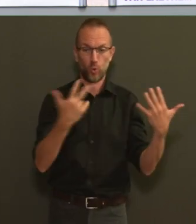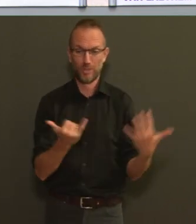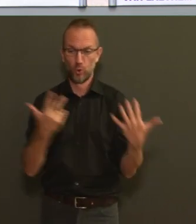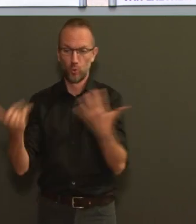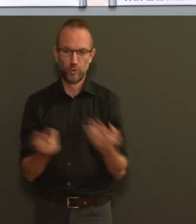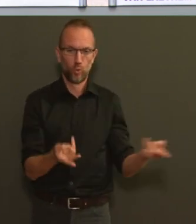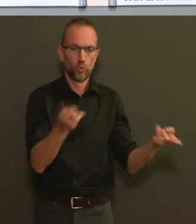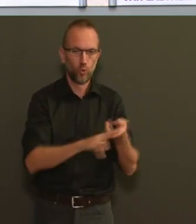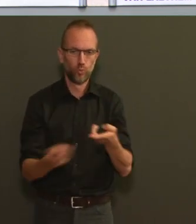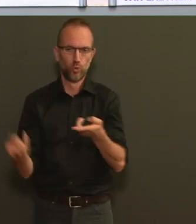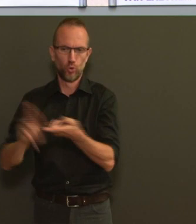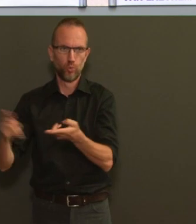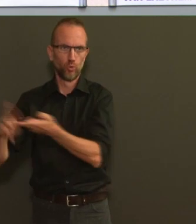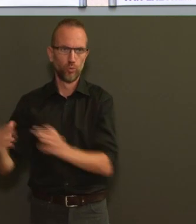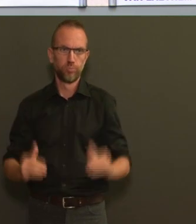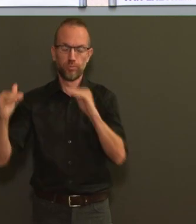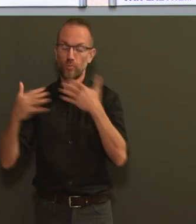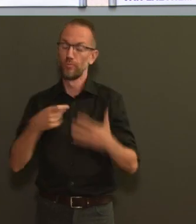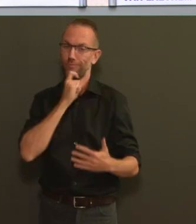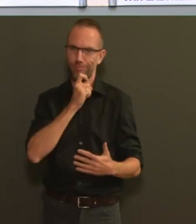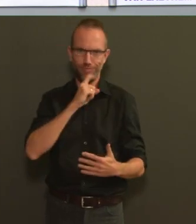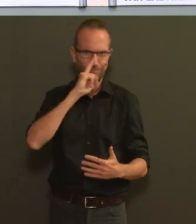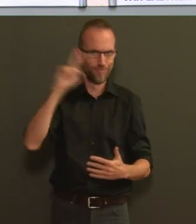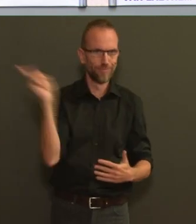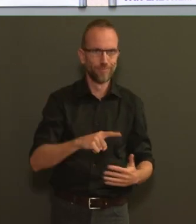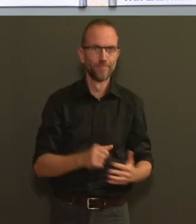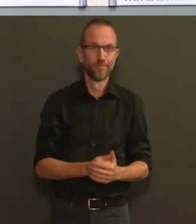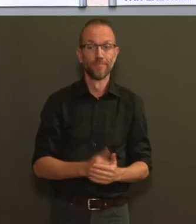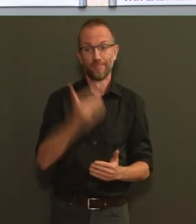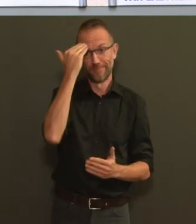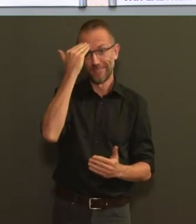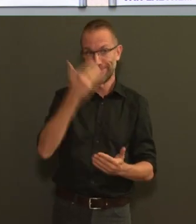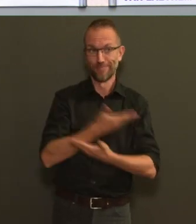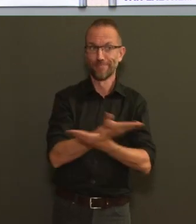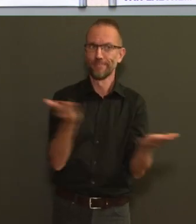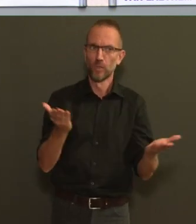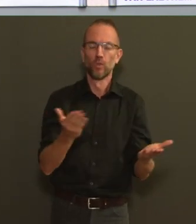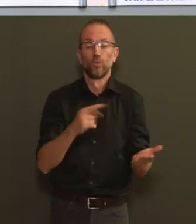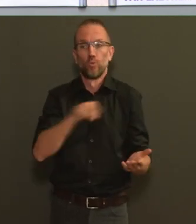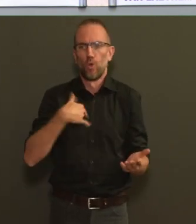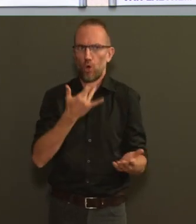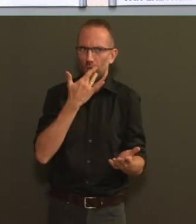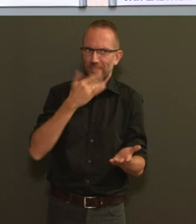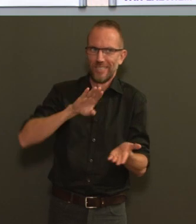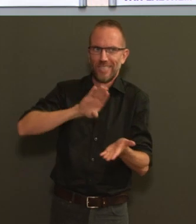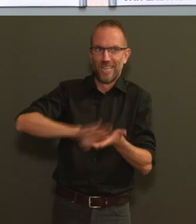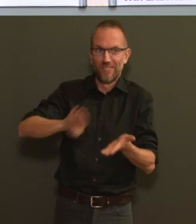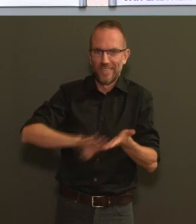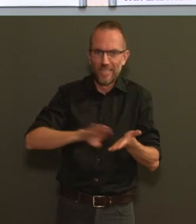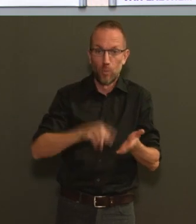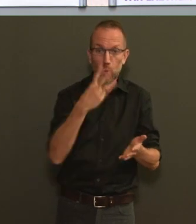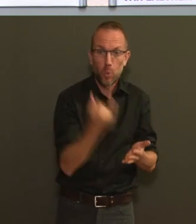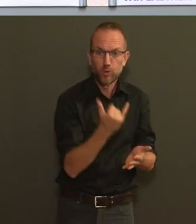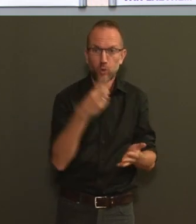savez, la vitesse maximale que l'on ne souhaite pas atteindre, bien sûr, est de 3 jours, qui est le doublement maximal du nombre de cas au